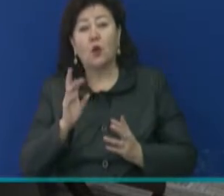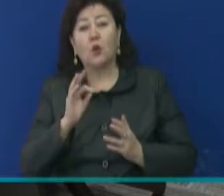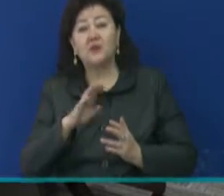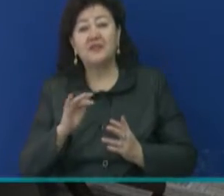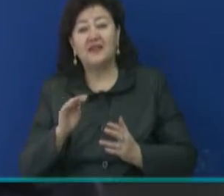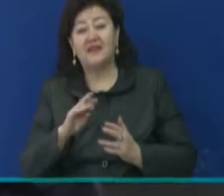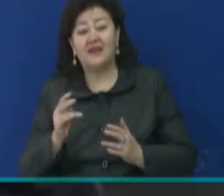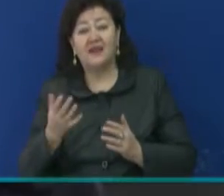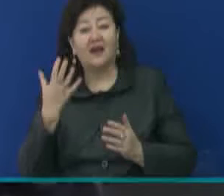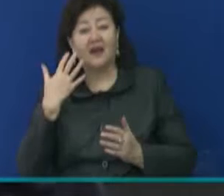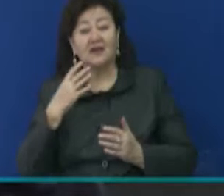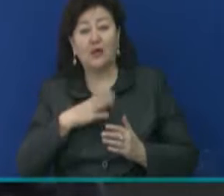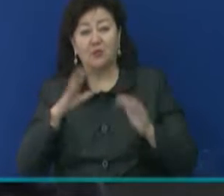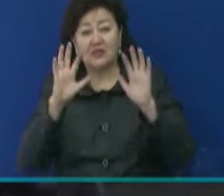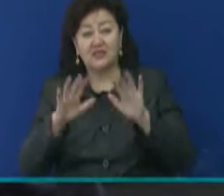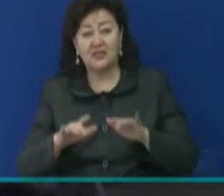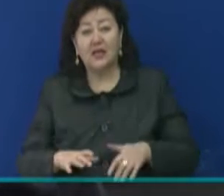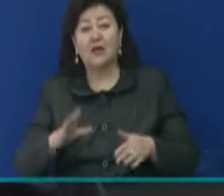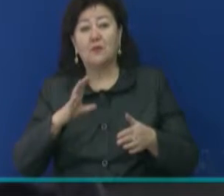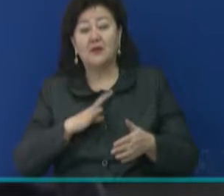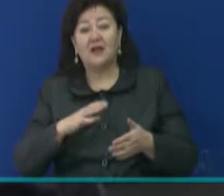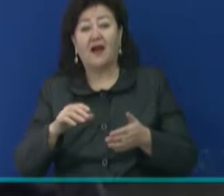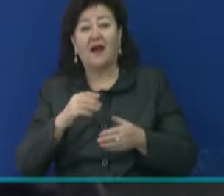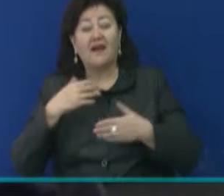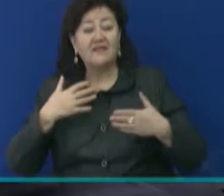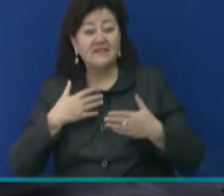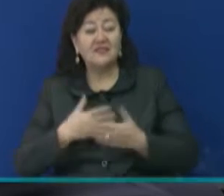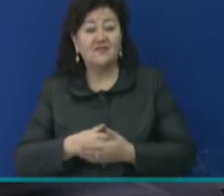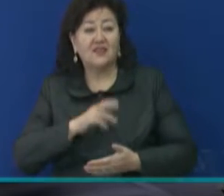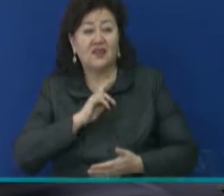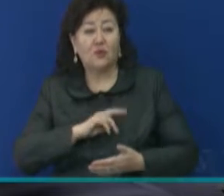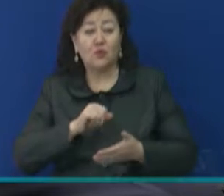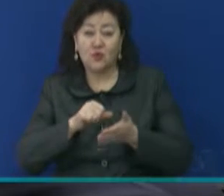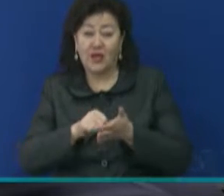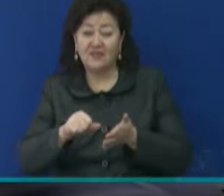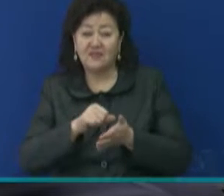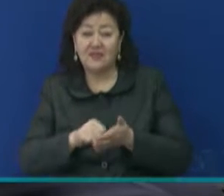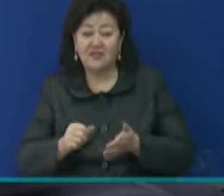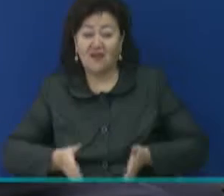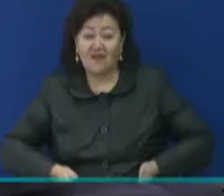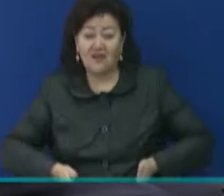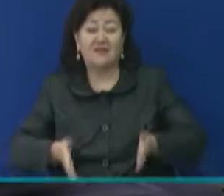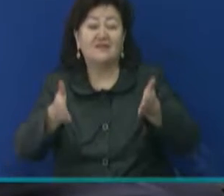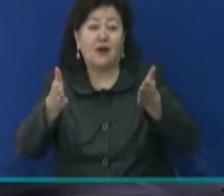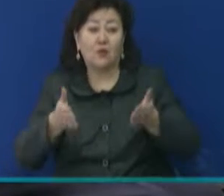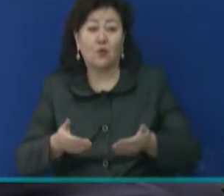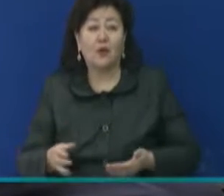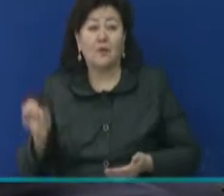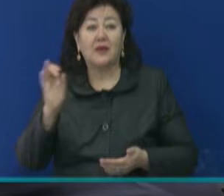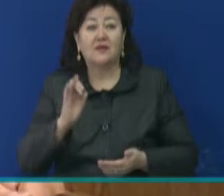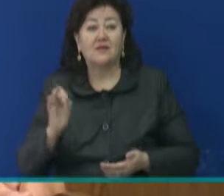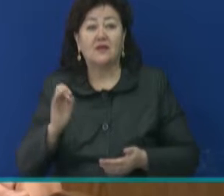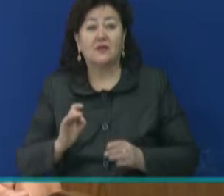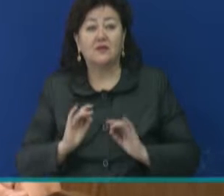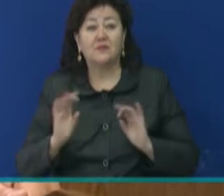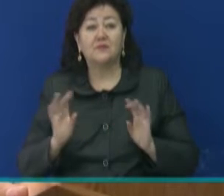водопада активно проводилась работа по укладке асфальта на мокрую дорогу по данному инциденту с информацией выступил